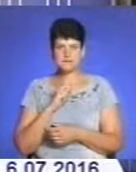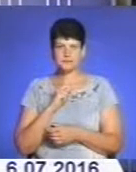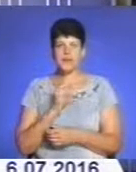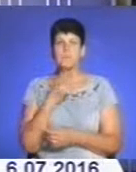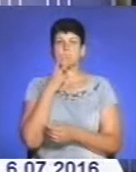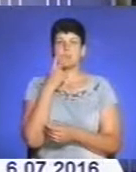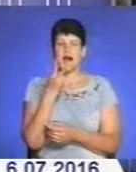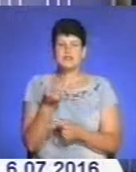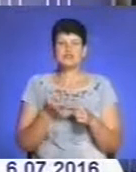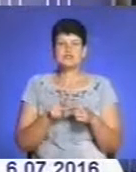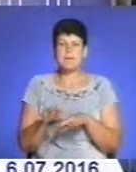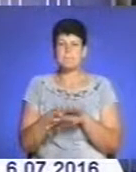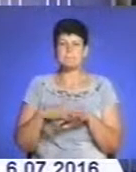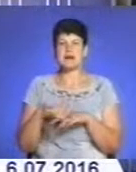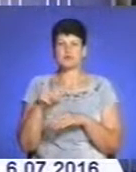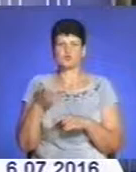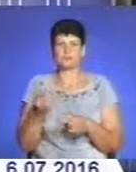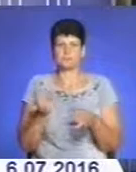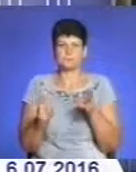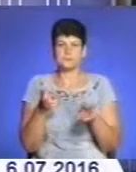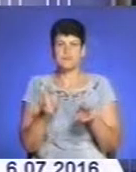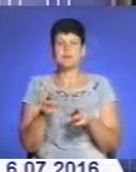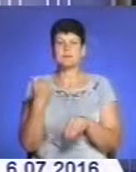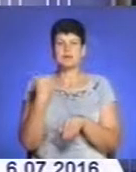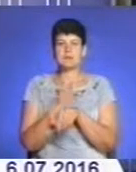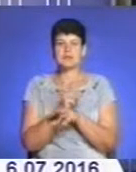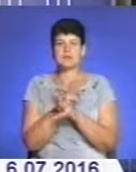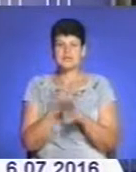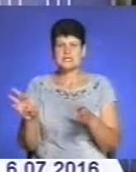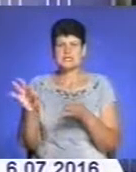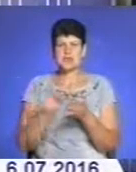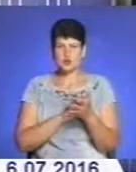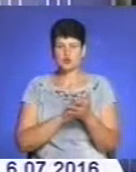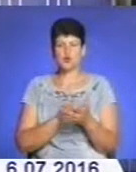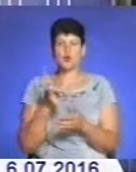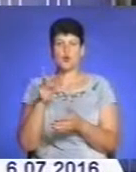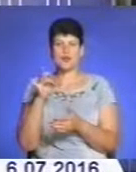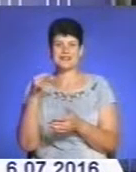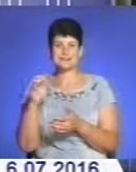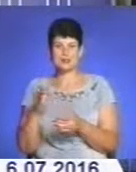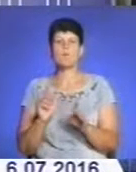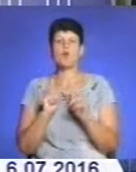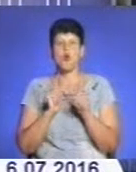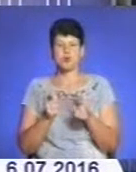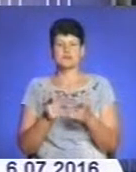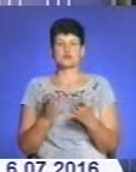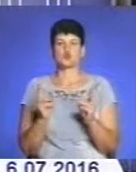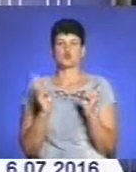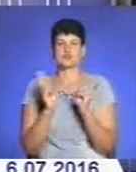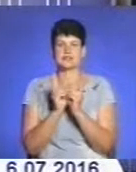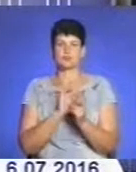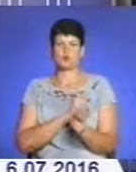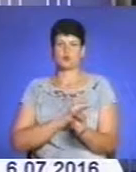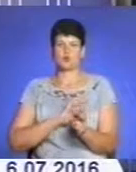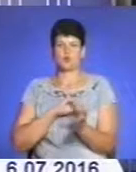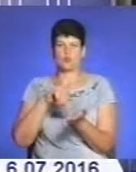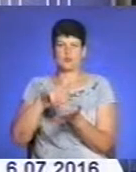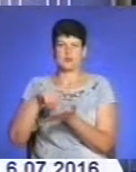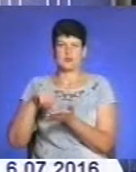така маса людей вийшла, прем'єр-міністр відразу Гройсман погодився зустрітися із профспілковими уповноваженими